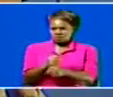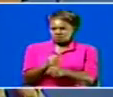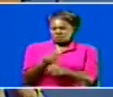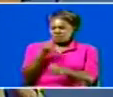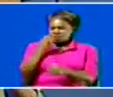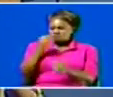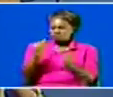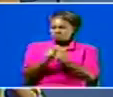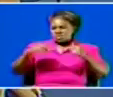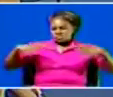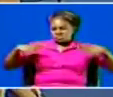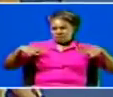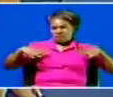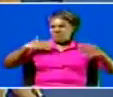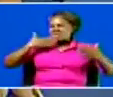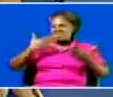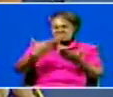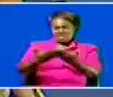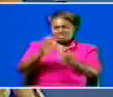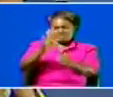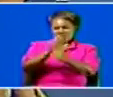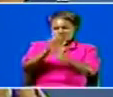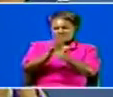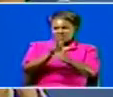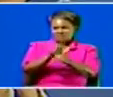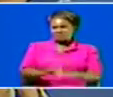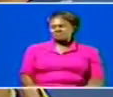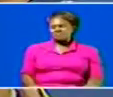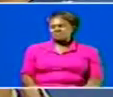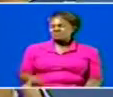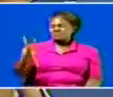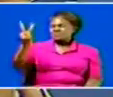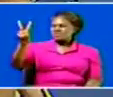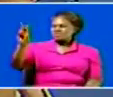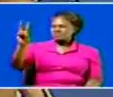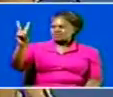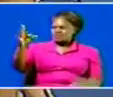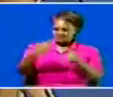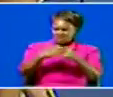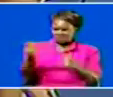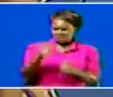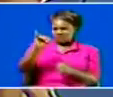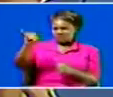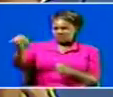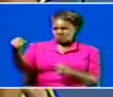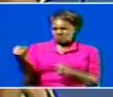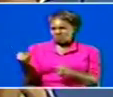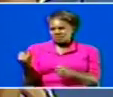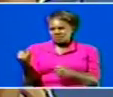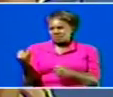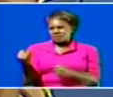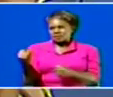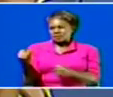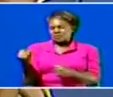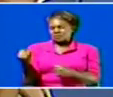yani. Mm-hmm. Thank you so much, Manze. Thank you for the KDF. So, Bonoko, 28th January. Itakuwa 28th January.